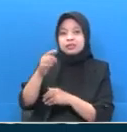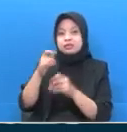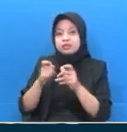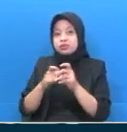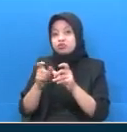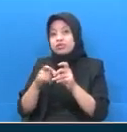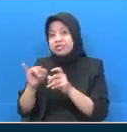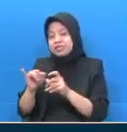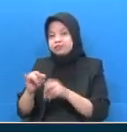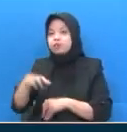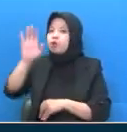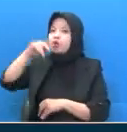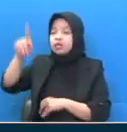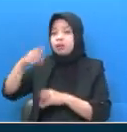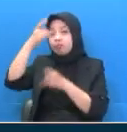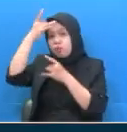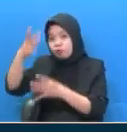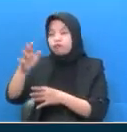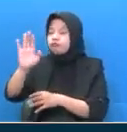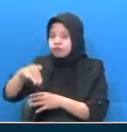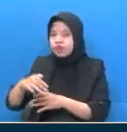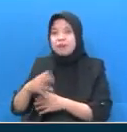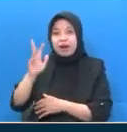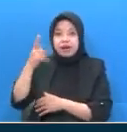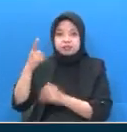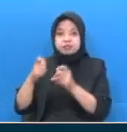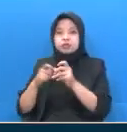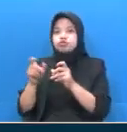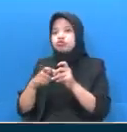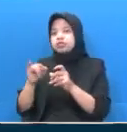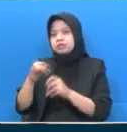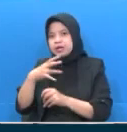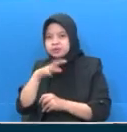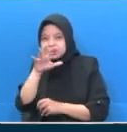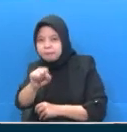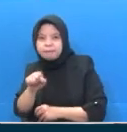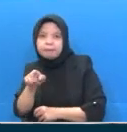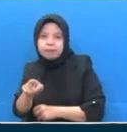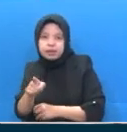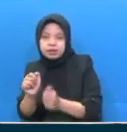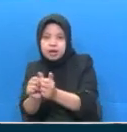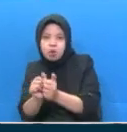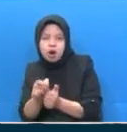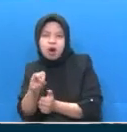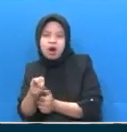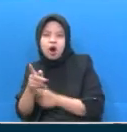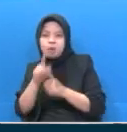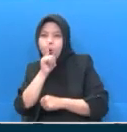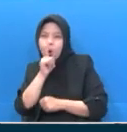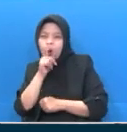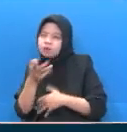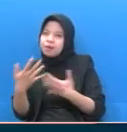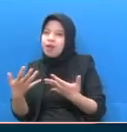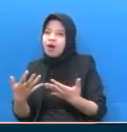Ibnu, kalau kemarin Susi sempat diancam akan dijadikan terdakwa, Anda melihat